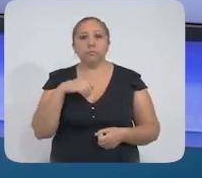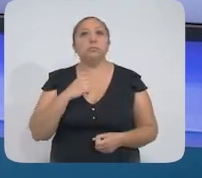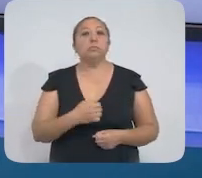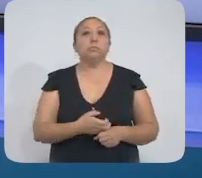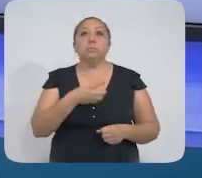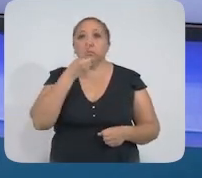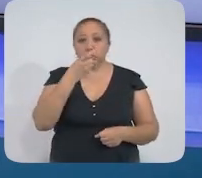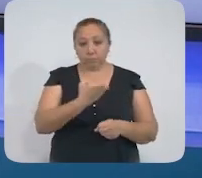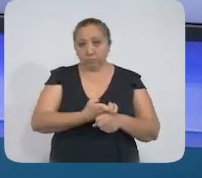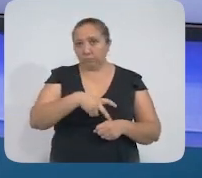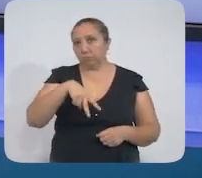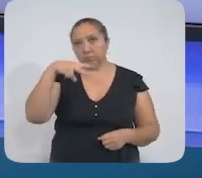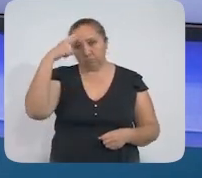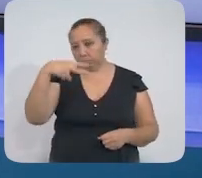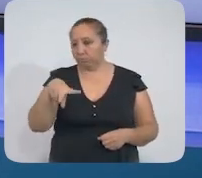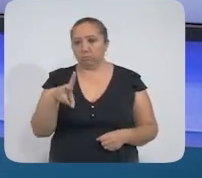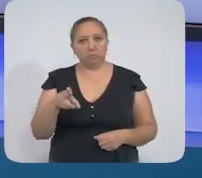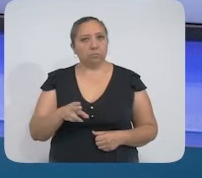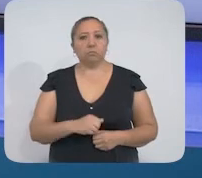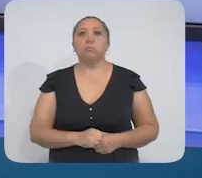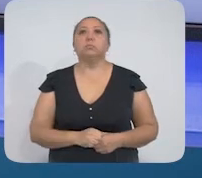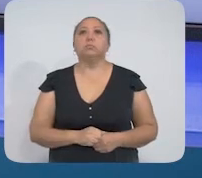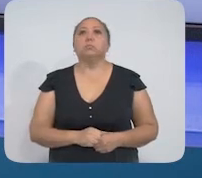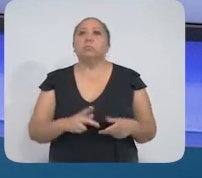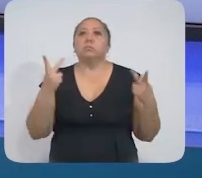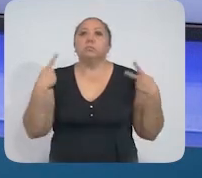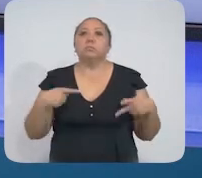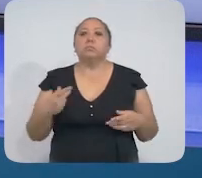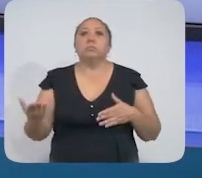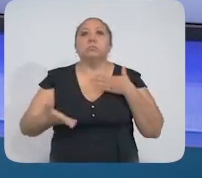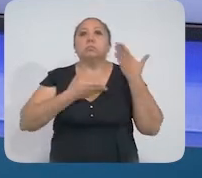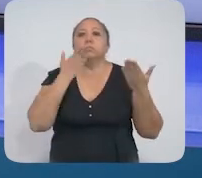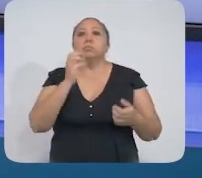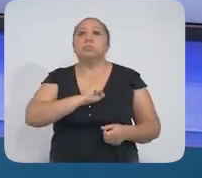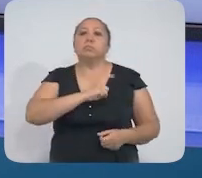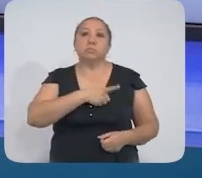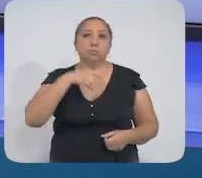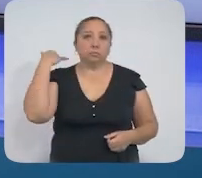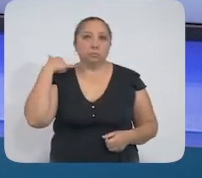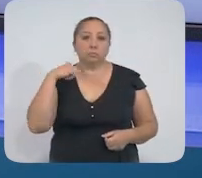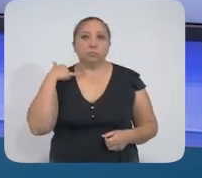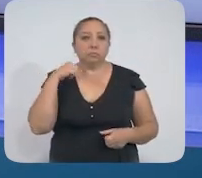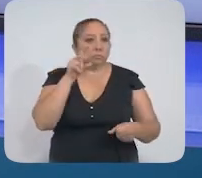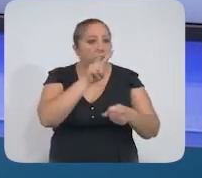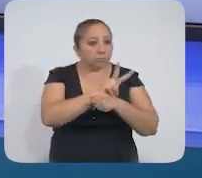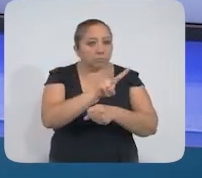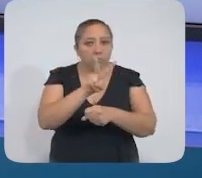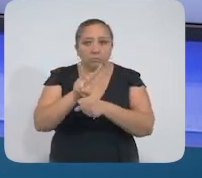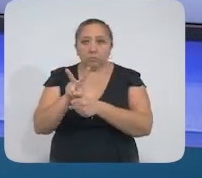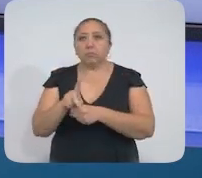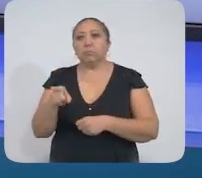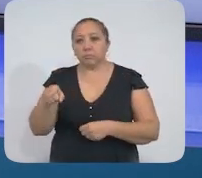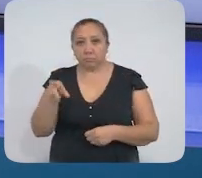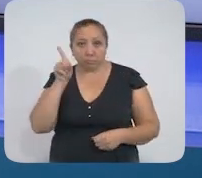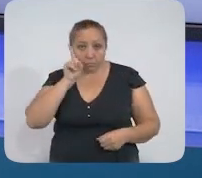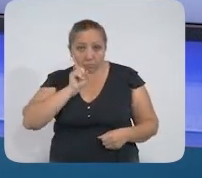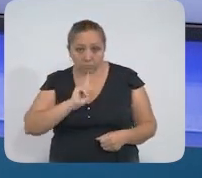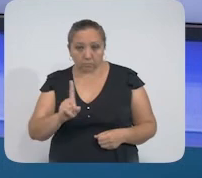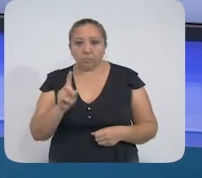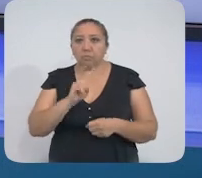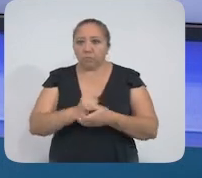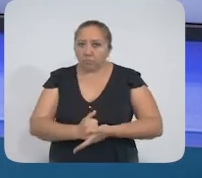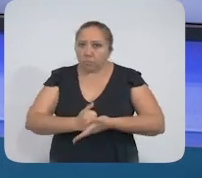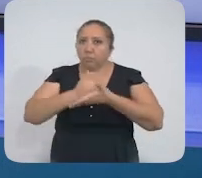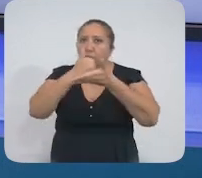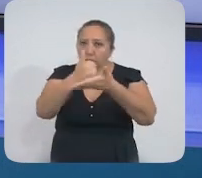coronavirusyucatan.gov.mx. Tushyanshan ichmayete el español. Sansamal. Tile chikula. Mixao helbi. Bishubin. Le tie talamile kohanilo. Nip